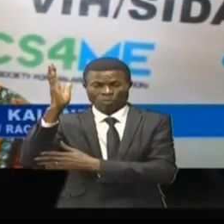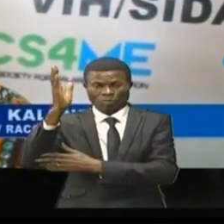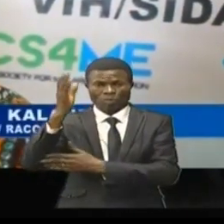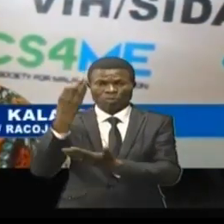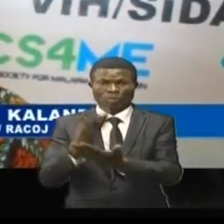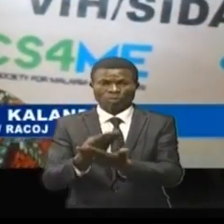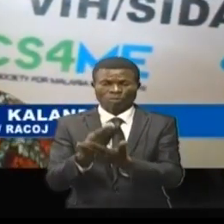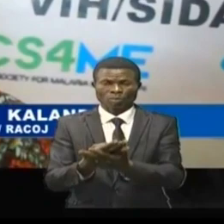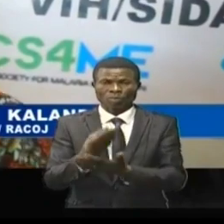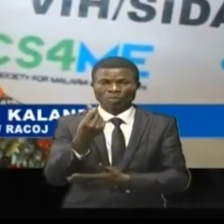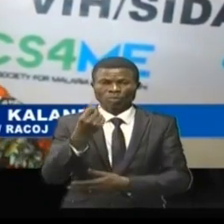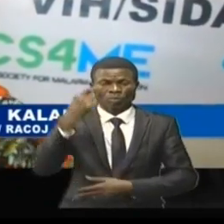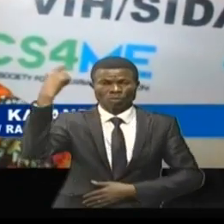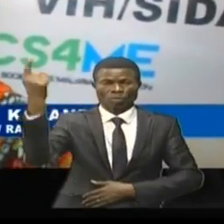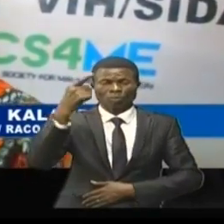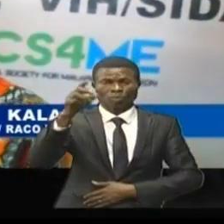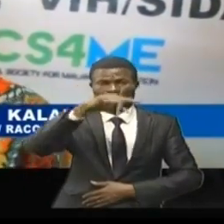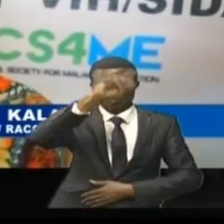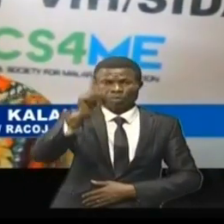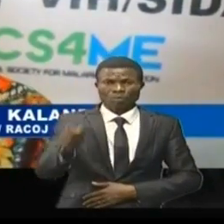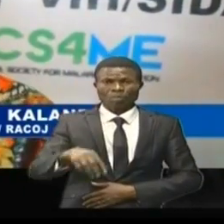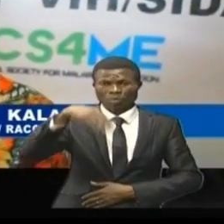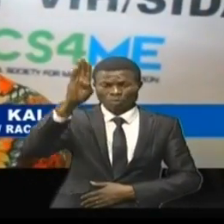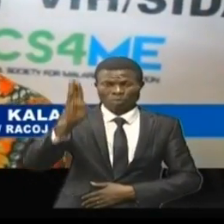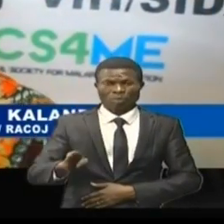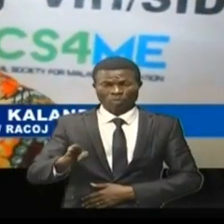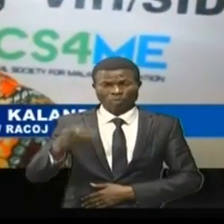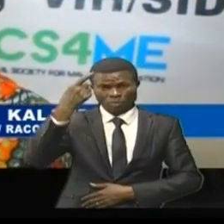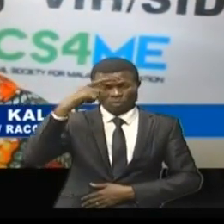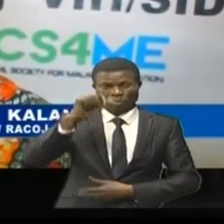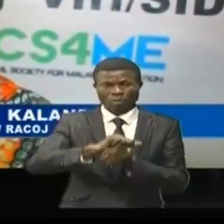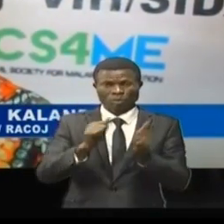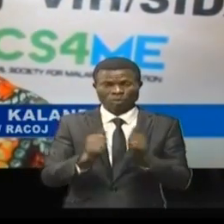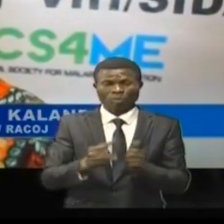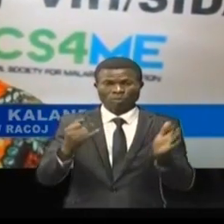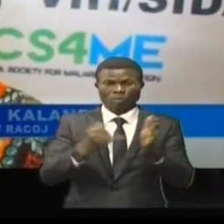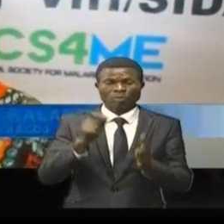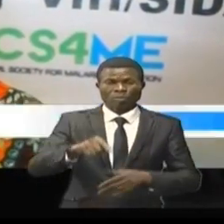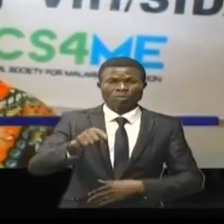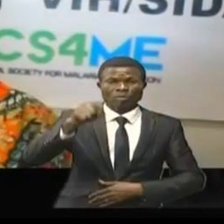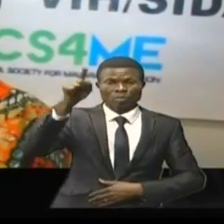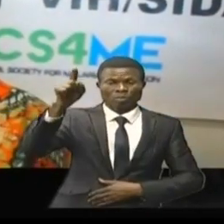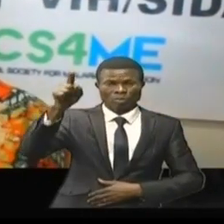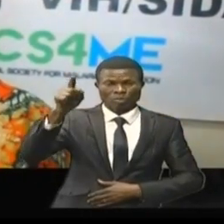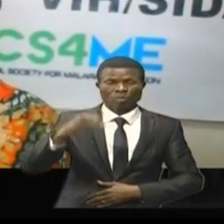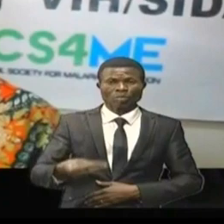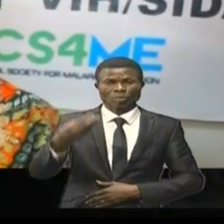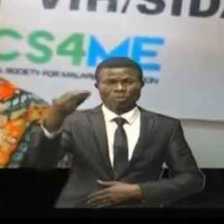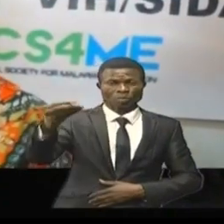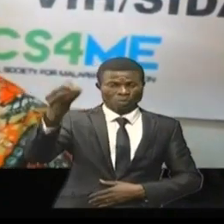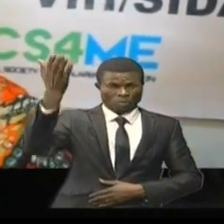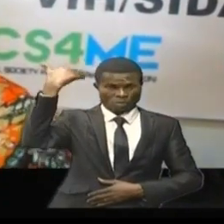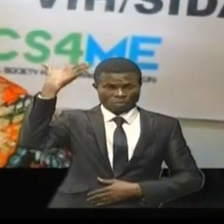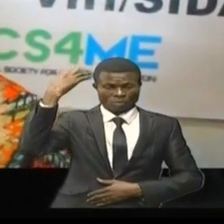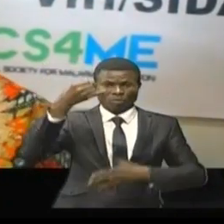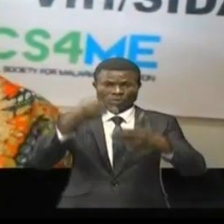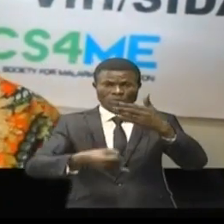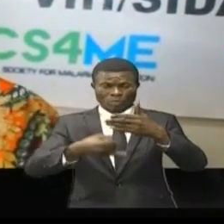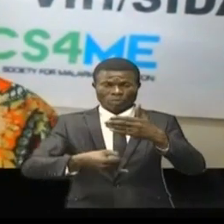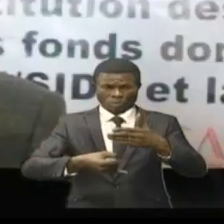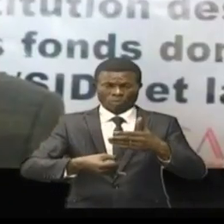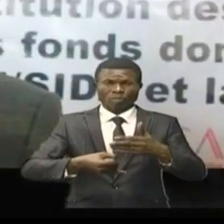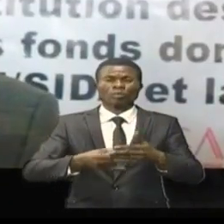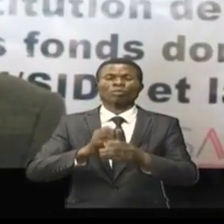mondial à hauteur de 30% par rapport aux 6 millions qu'elle avait déjà donné à la 6e